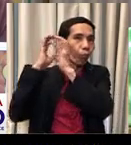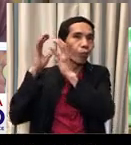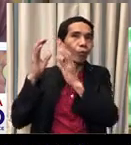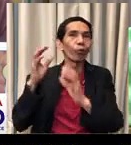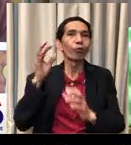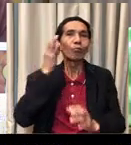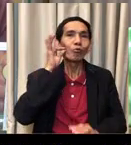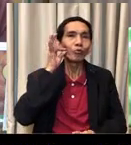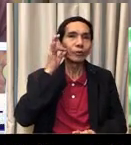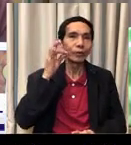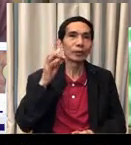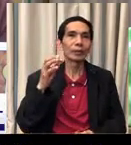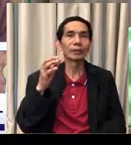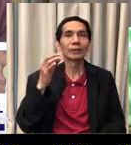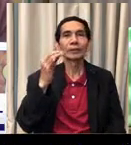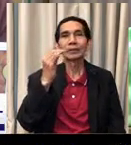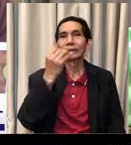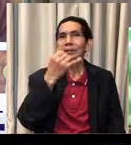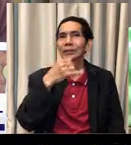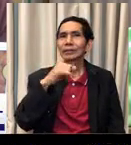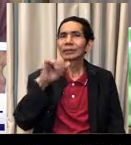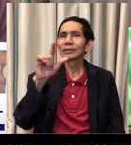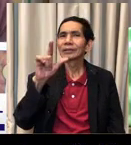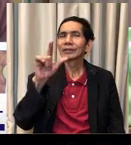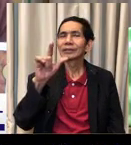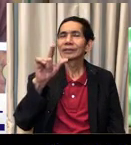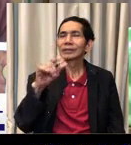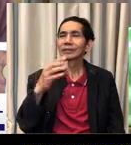Diba? John Lennon.